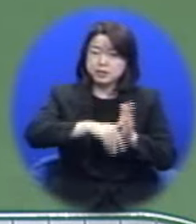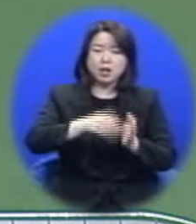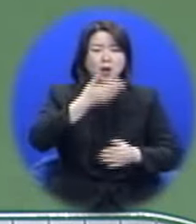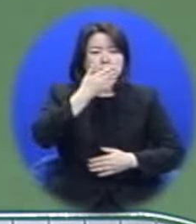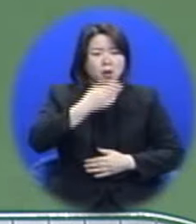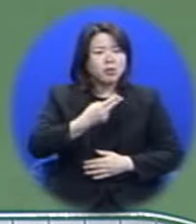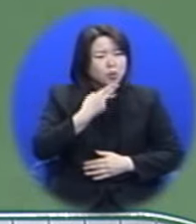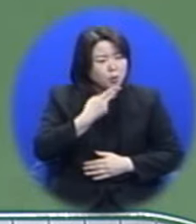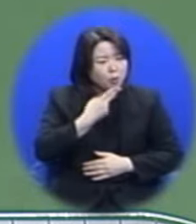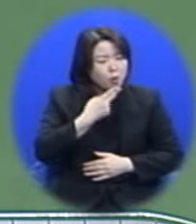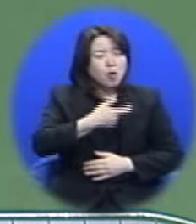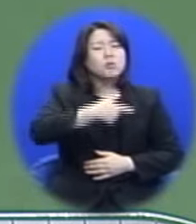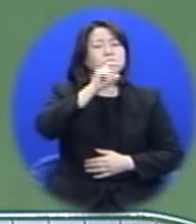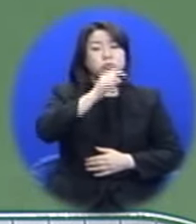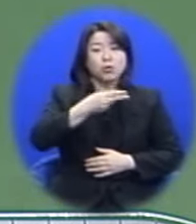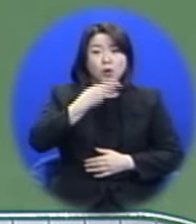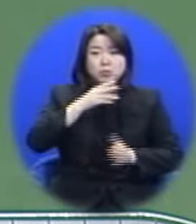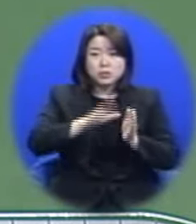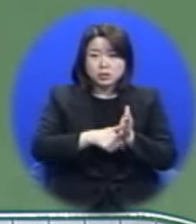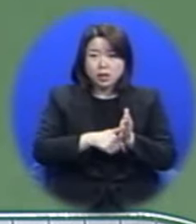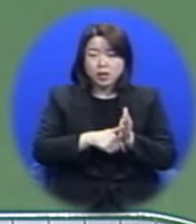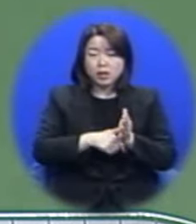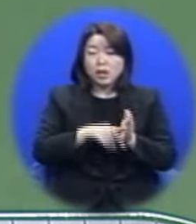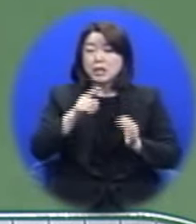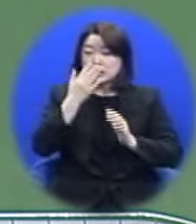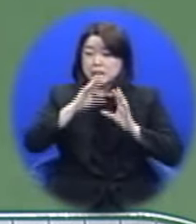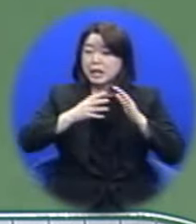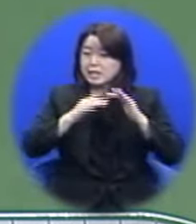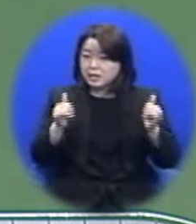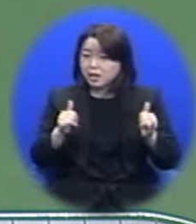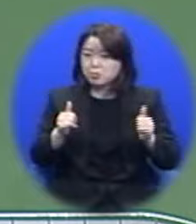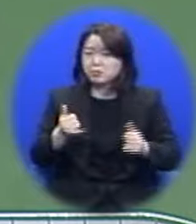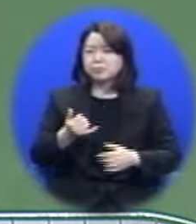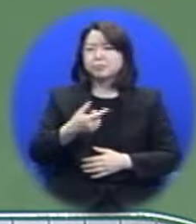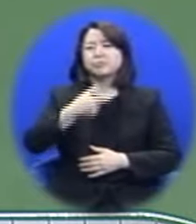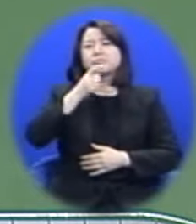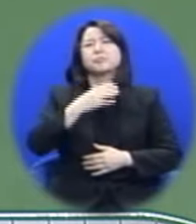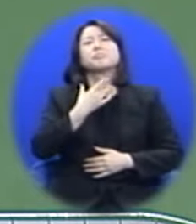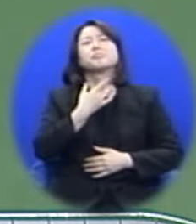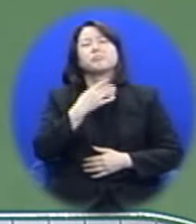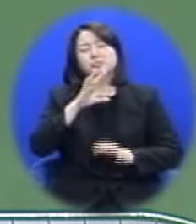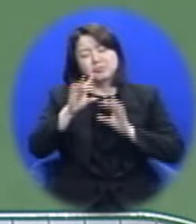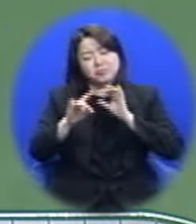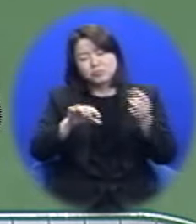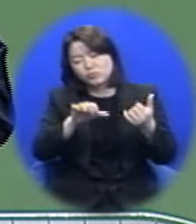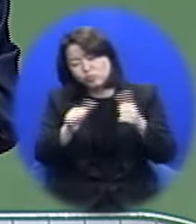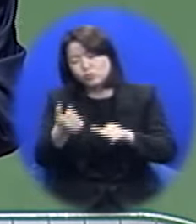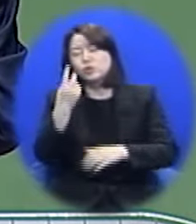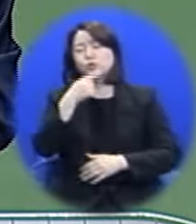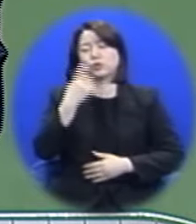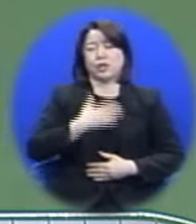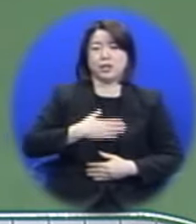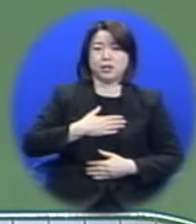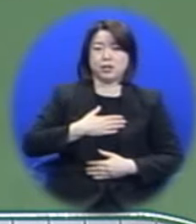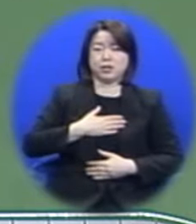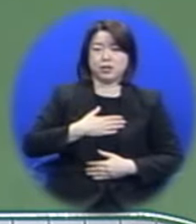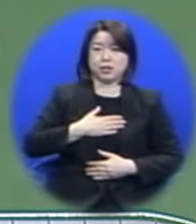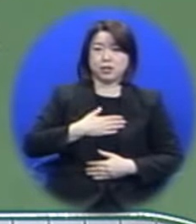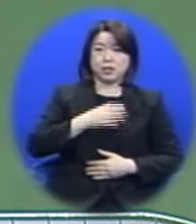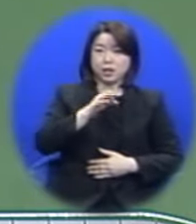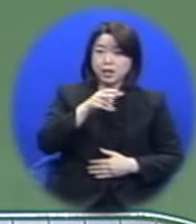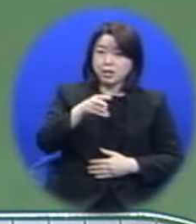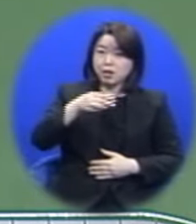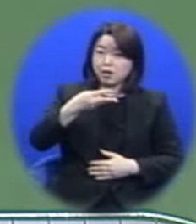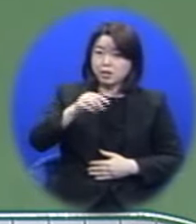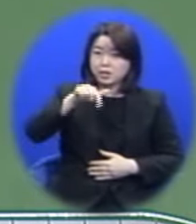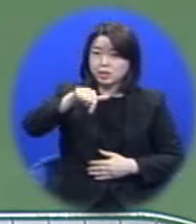없고 마실 물이 없을 때 그들은요 그렇게 목말라 죽는 줄 알았습니다. 여리고성 정탐꾼